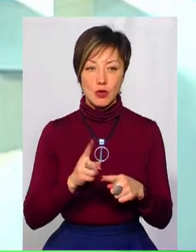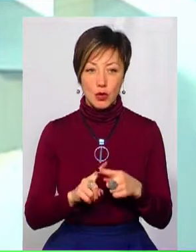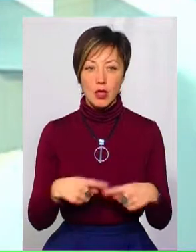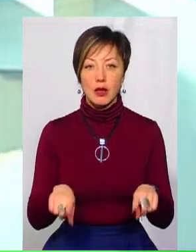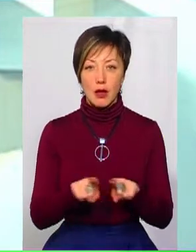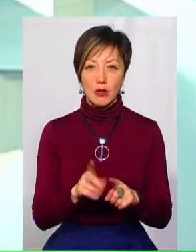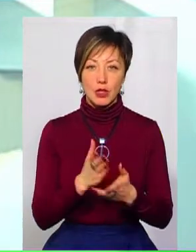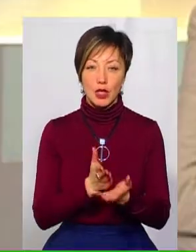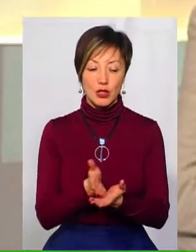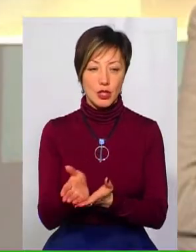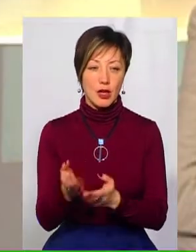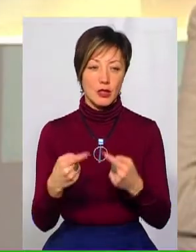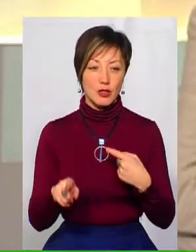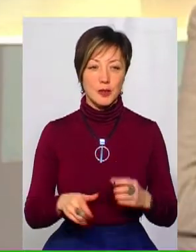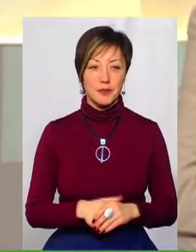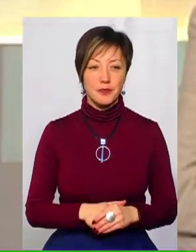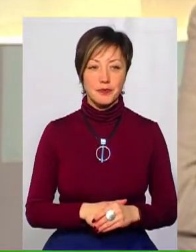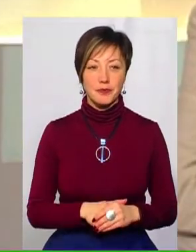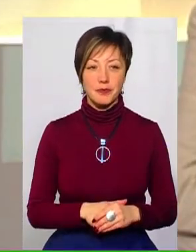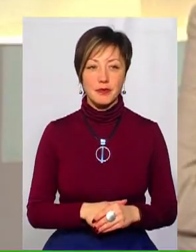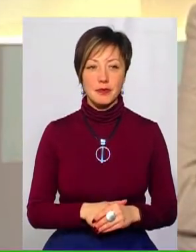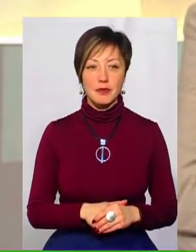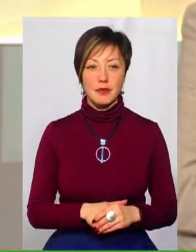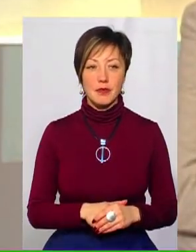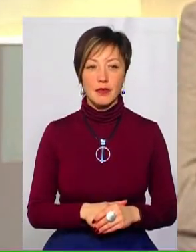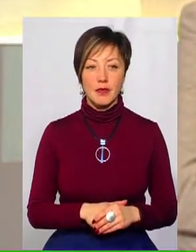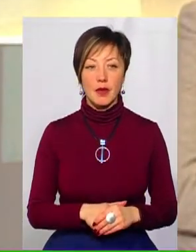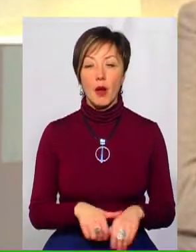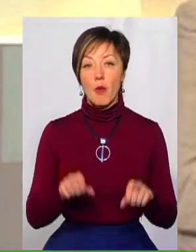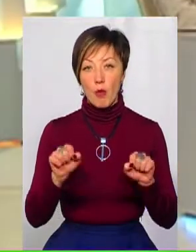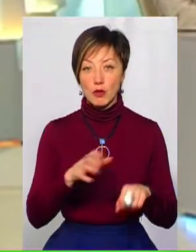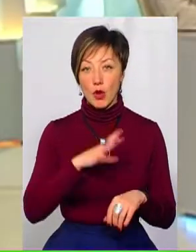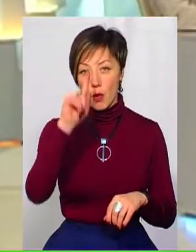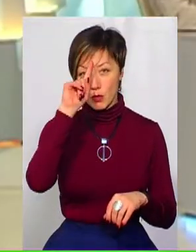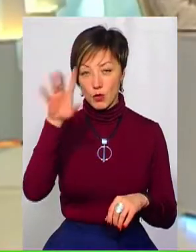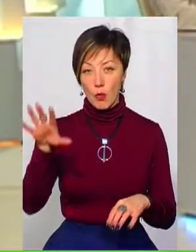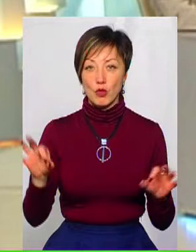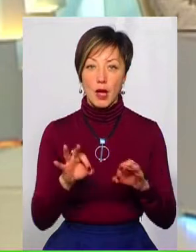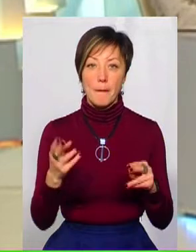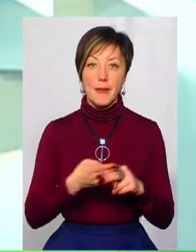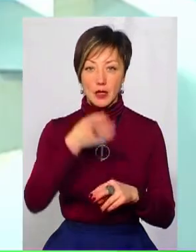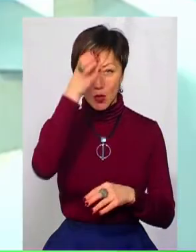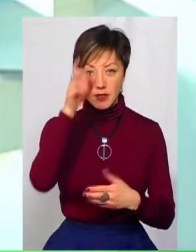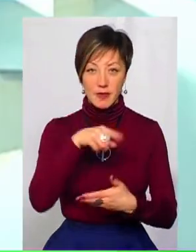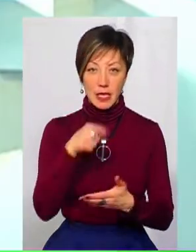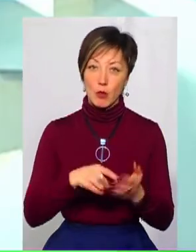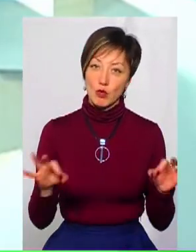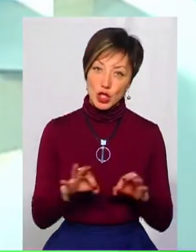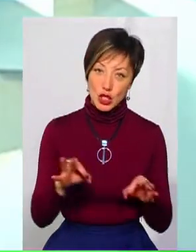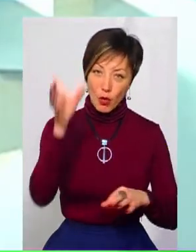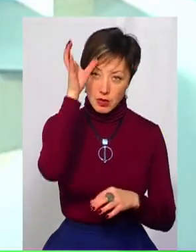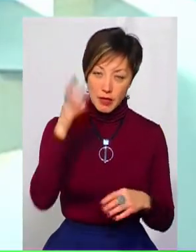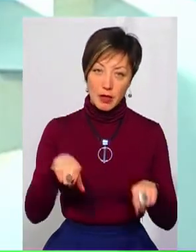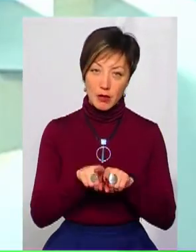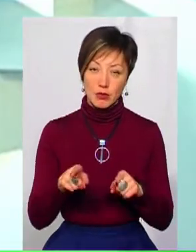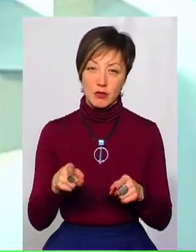також тут є інший шлях. Ось ви кажете, можна без цього. Тобто, можна було б стати відомим музикантом, але без музичної освіти. Ну, чи все ж таки музична освіта,